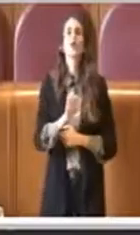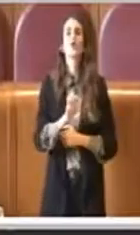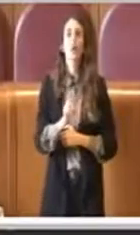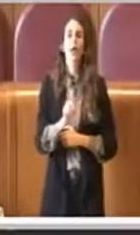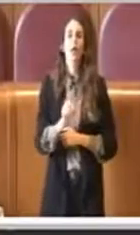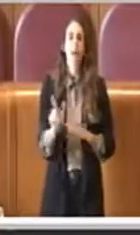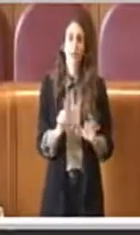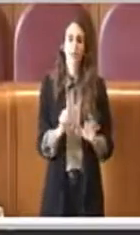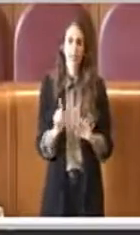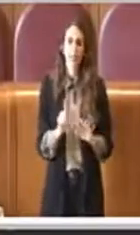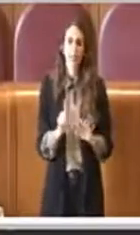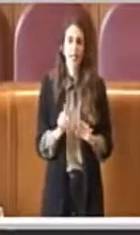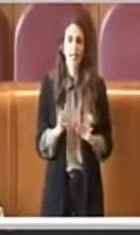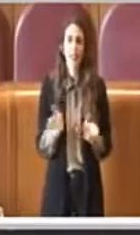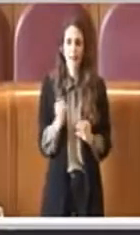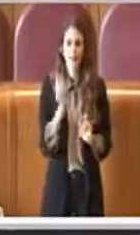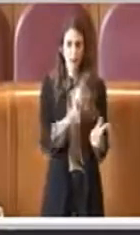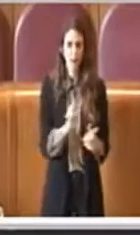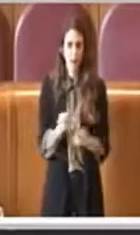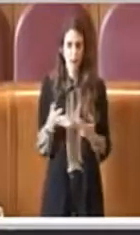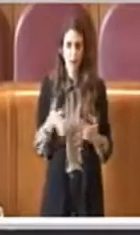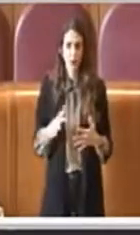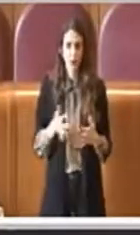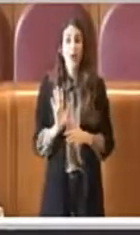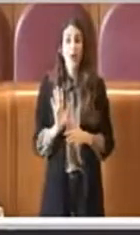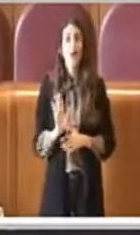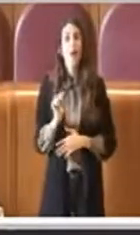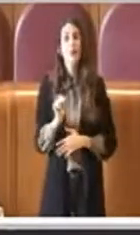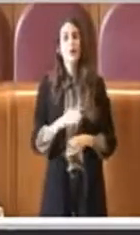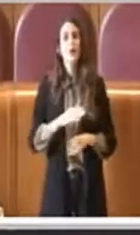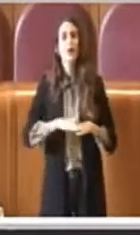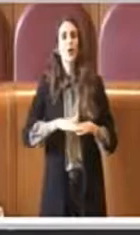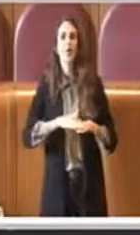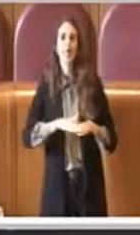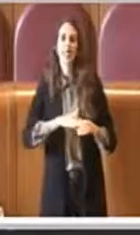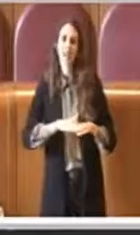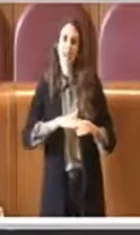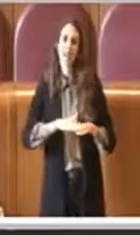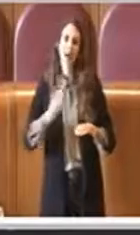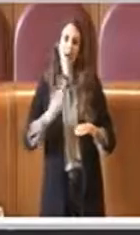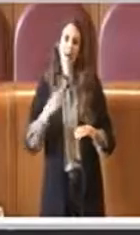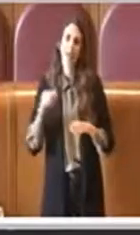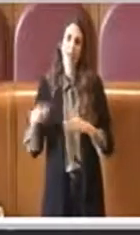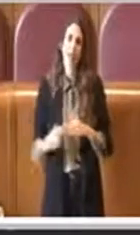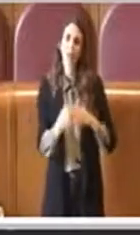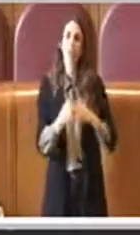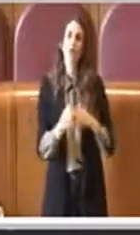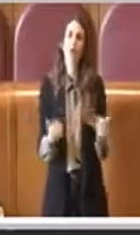Dipartimento, mettono una riserva a favore dei sostituti alla guida. Grazie.